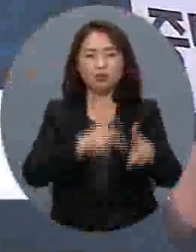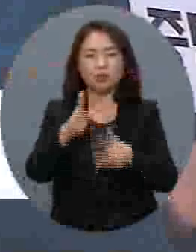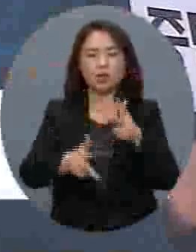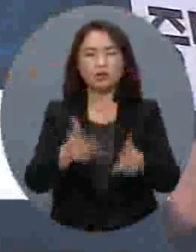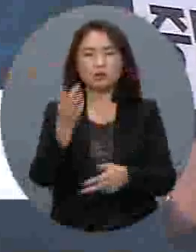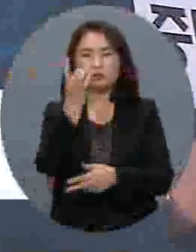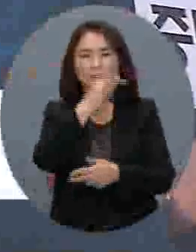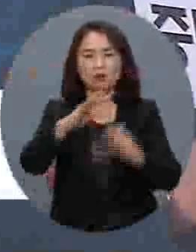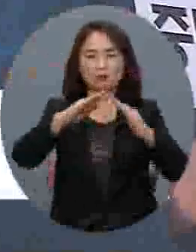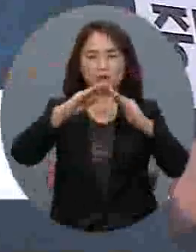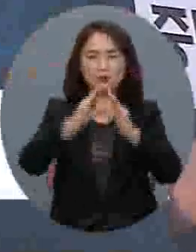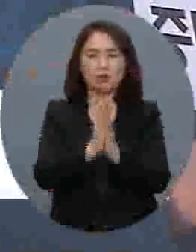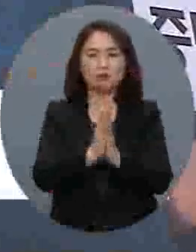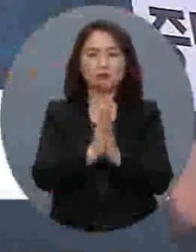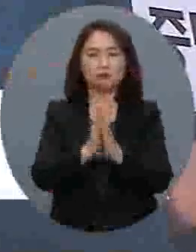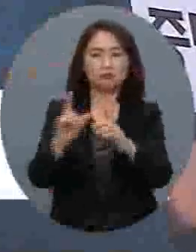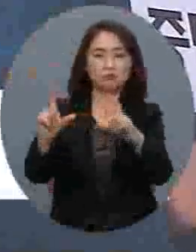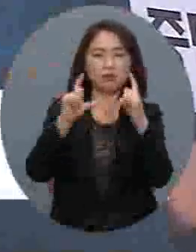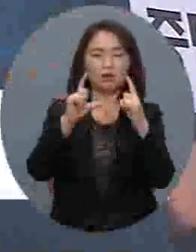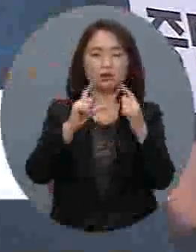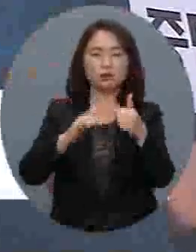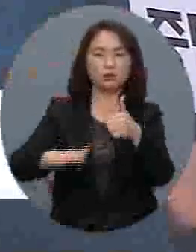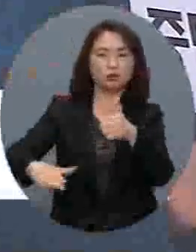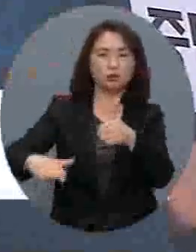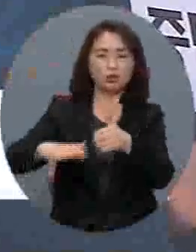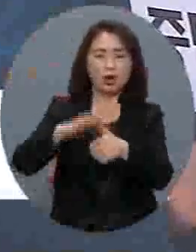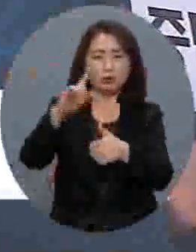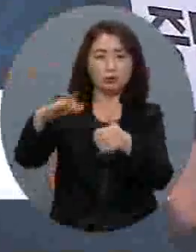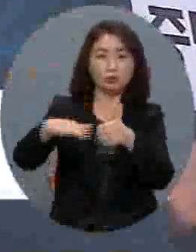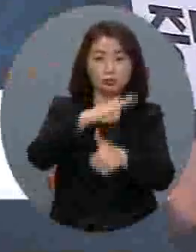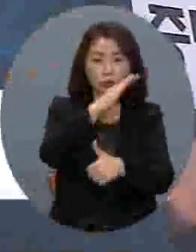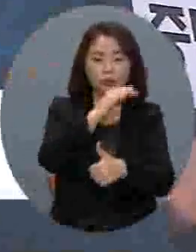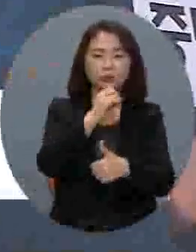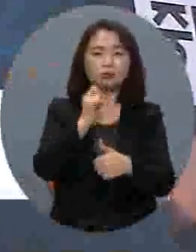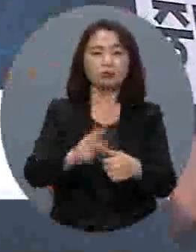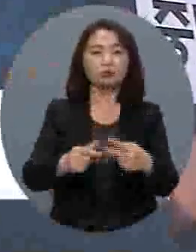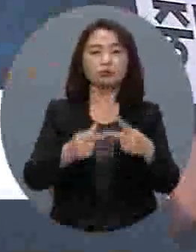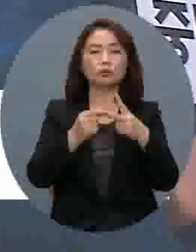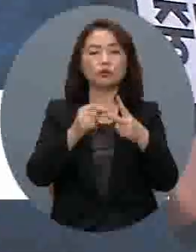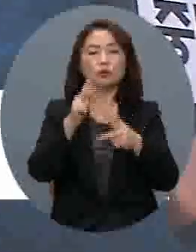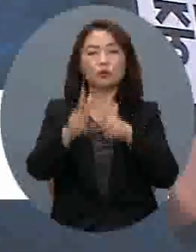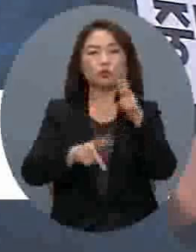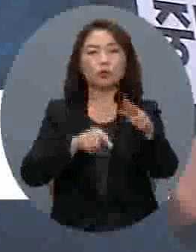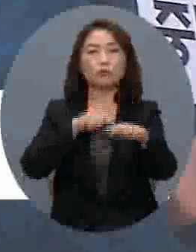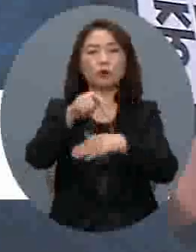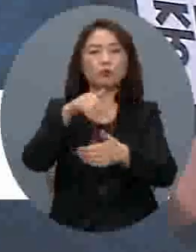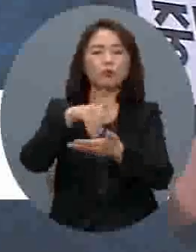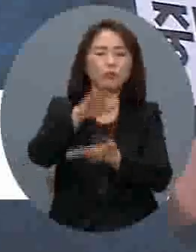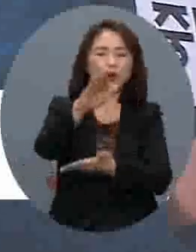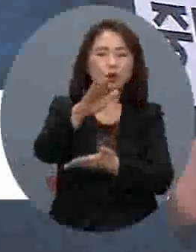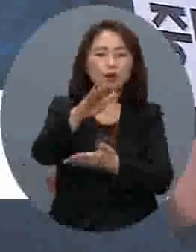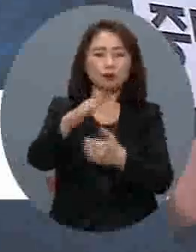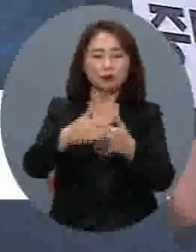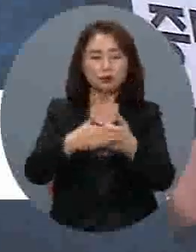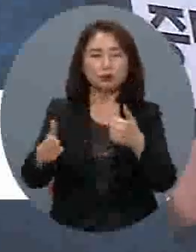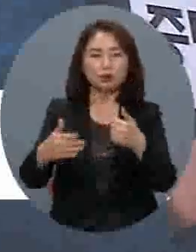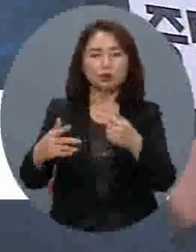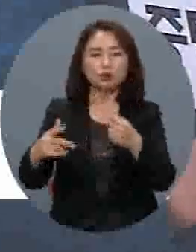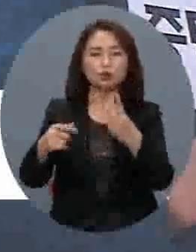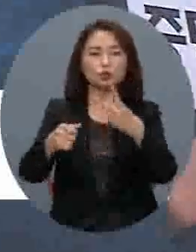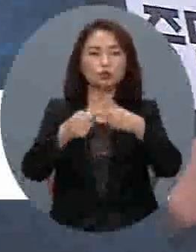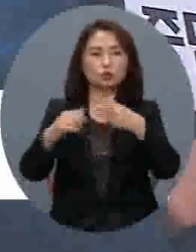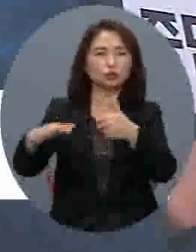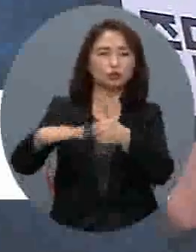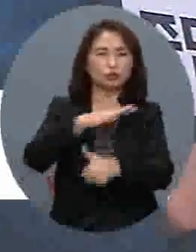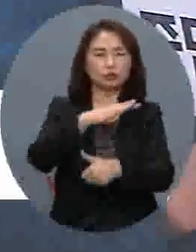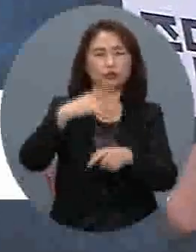것만요. 우리를 한번 죽였는데 이제 다시 공장 밖으로 내쫓는다는 것은